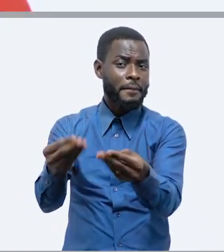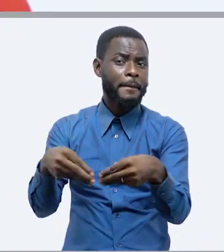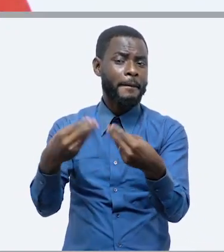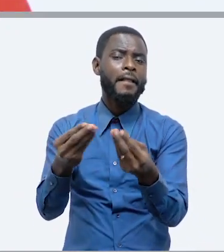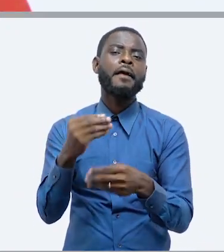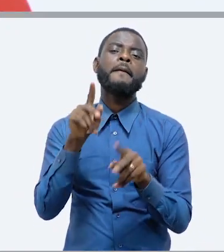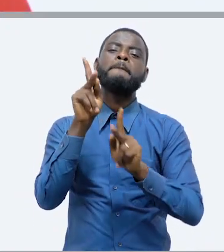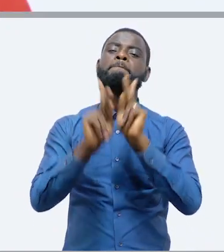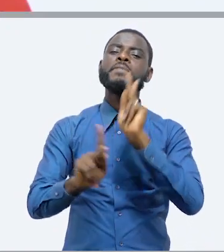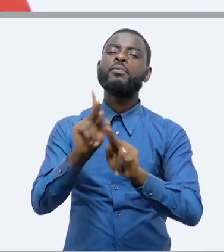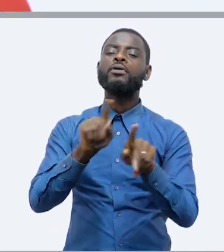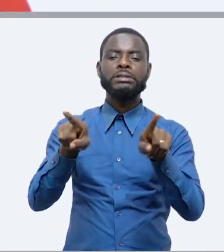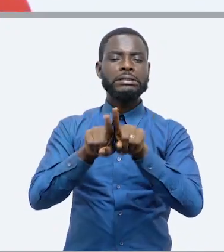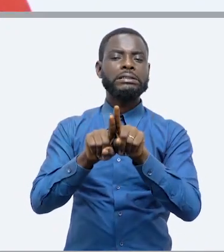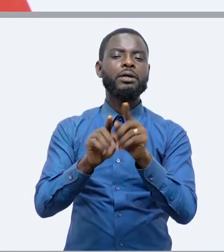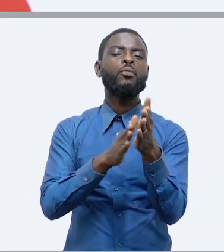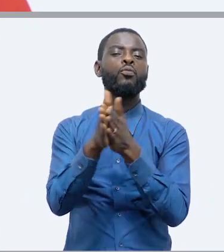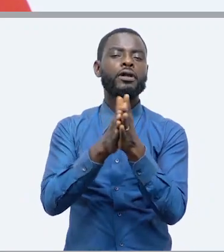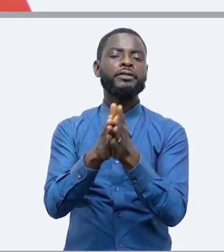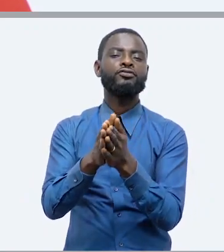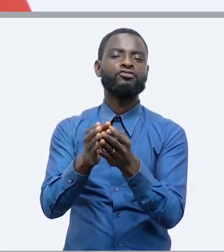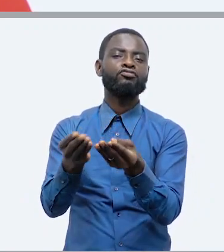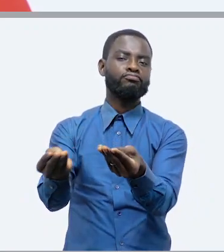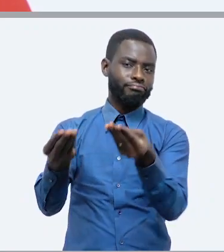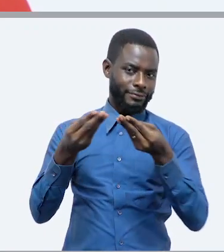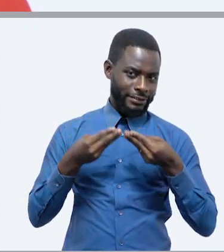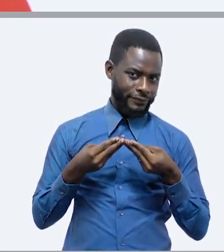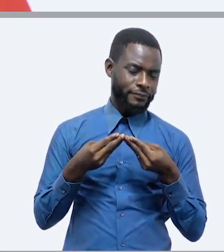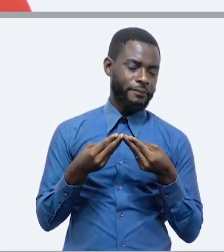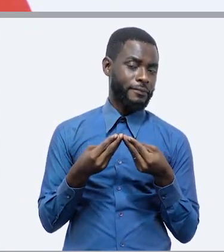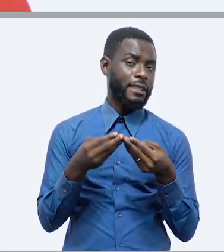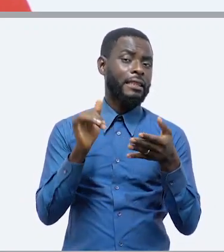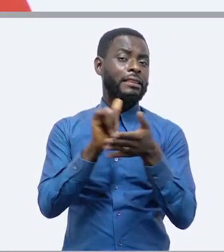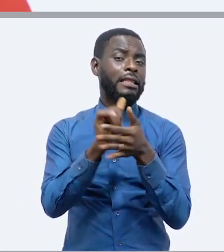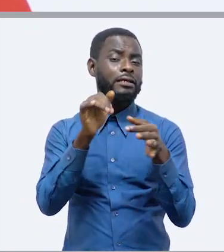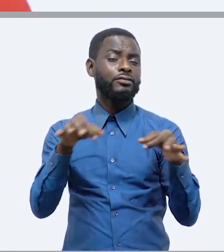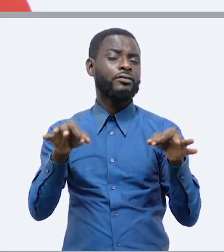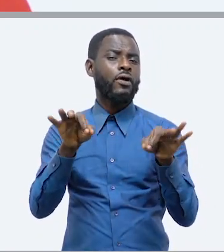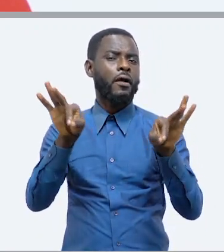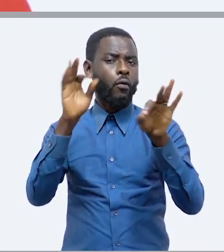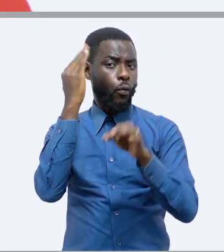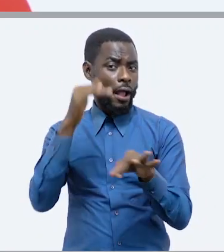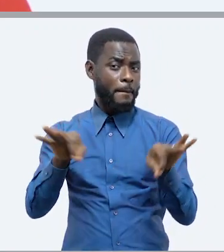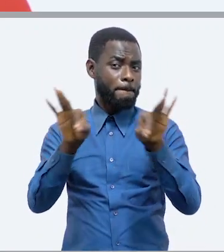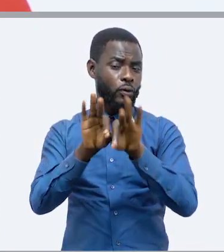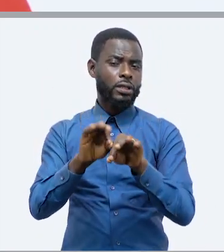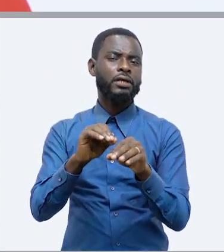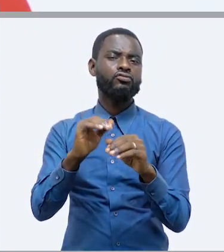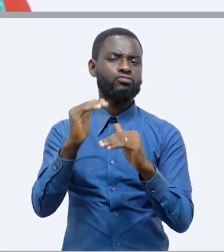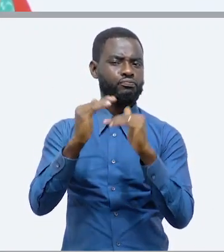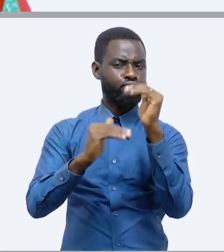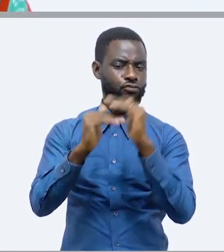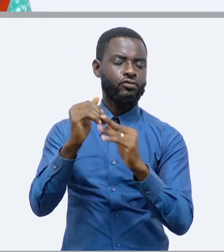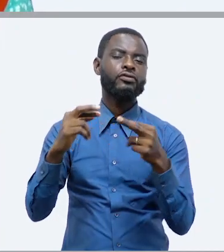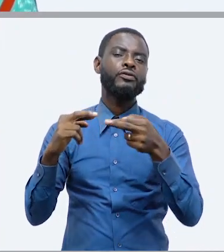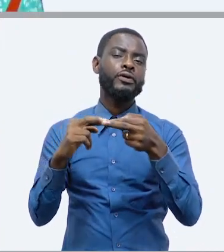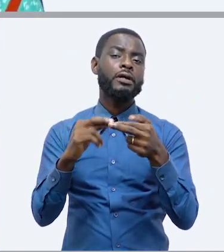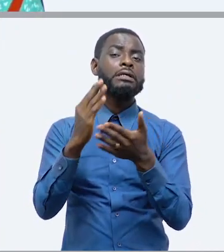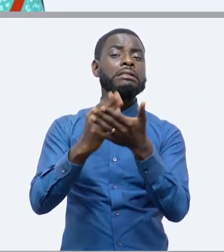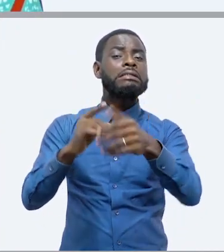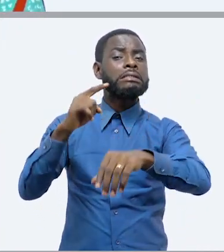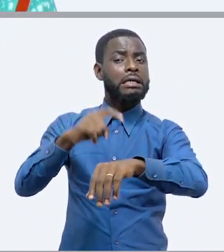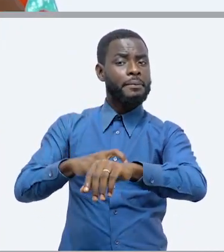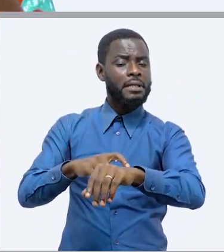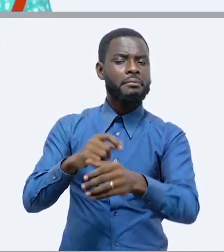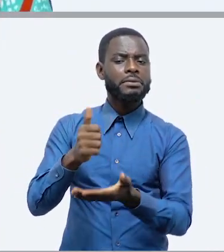kai ake beko e buhun ufe uha ame. Beko me jeno ni ufe uha ame. Be okpa